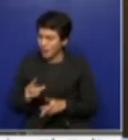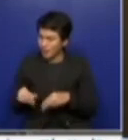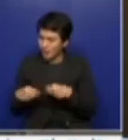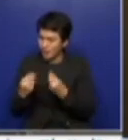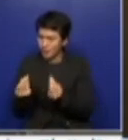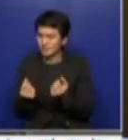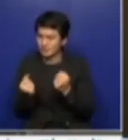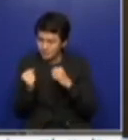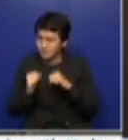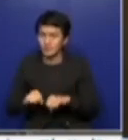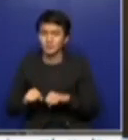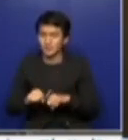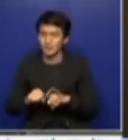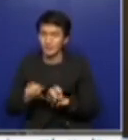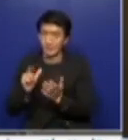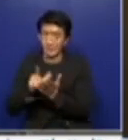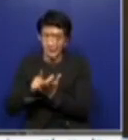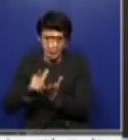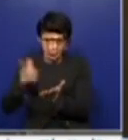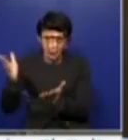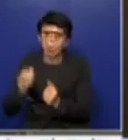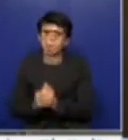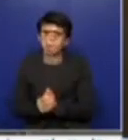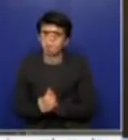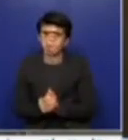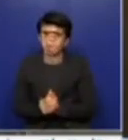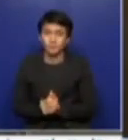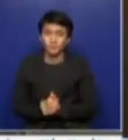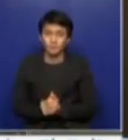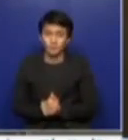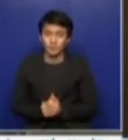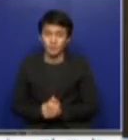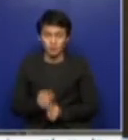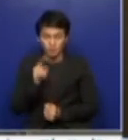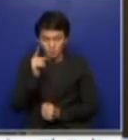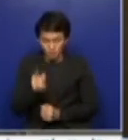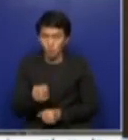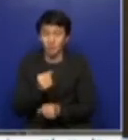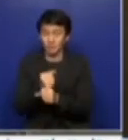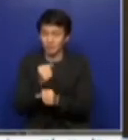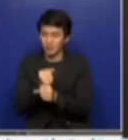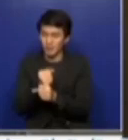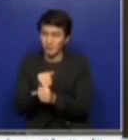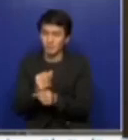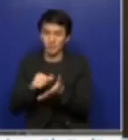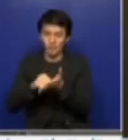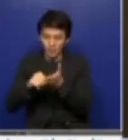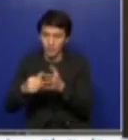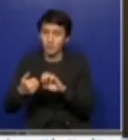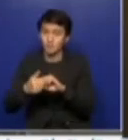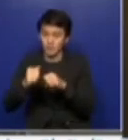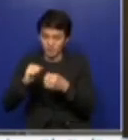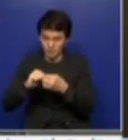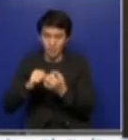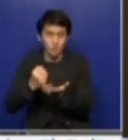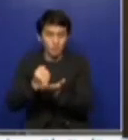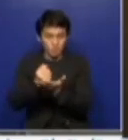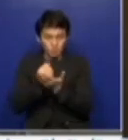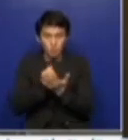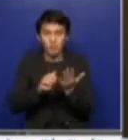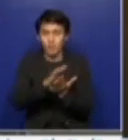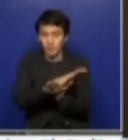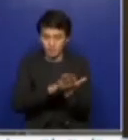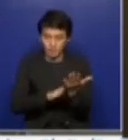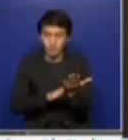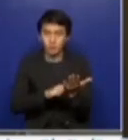ข้าระบบที่ชอบธรรมถึงจะนำพาประเทศออกจากปัญหาได้ท่านประธานที่เคาร